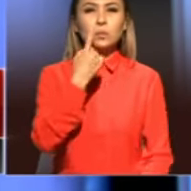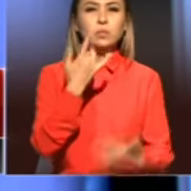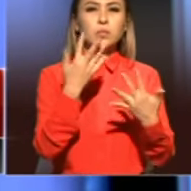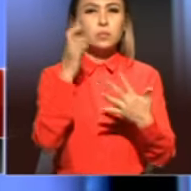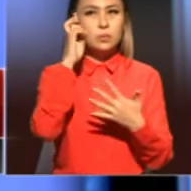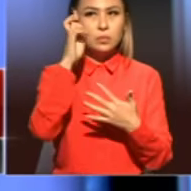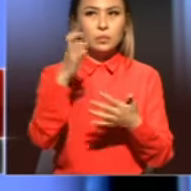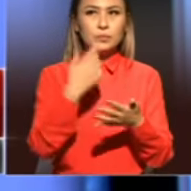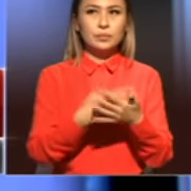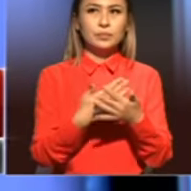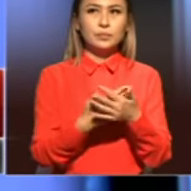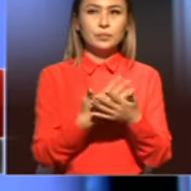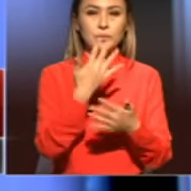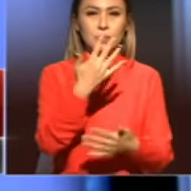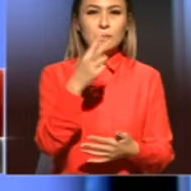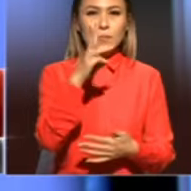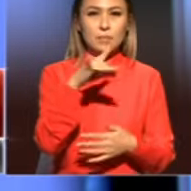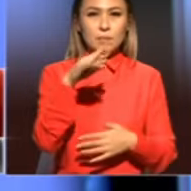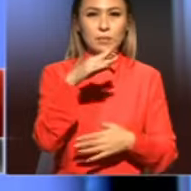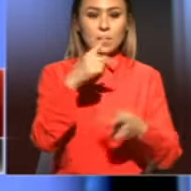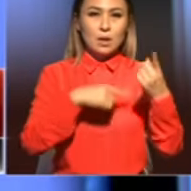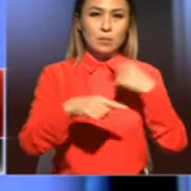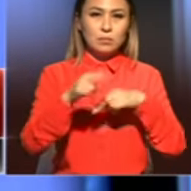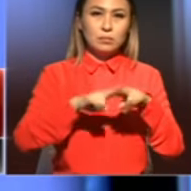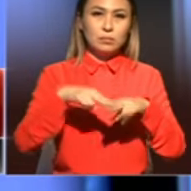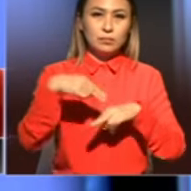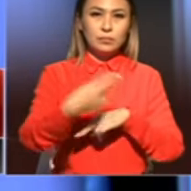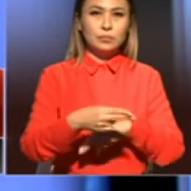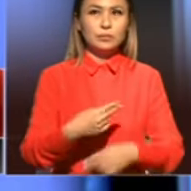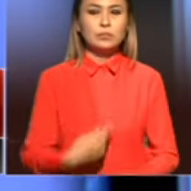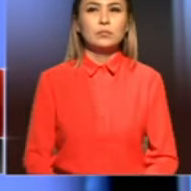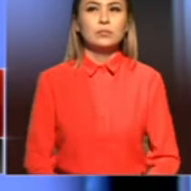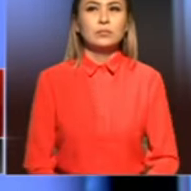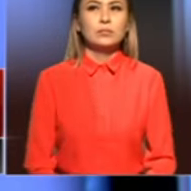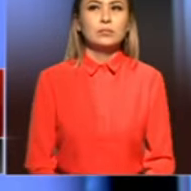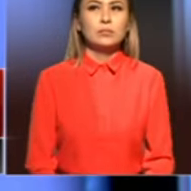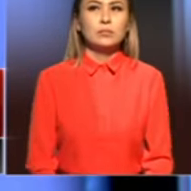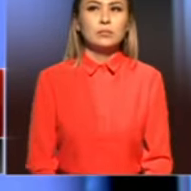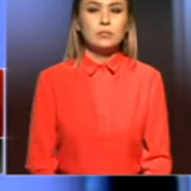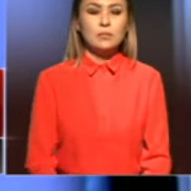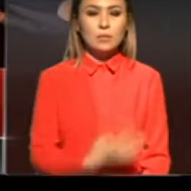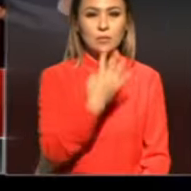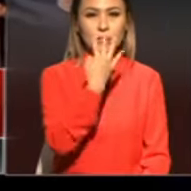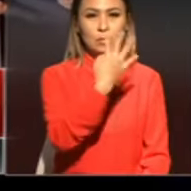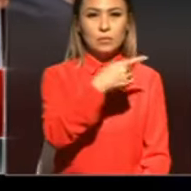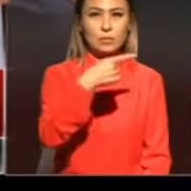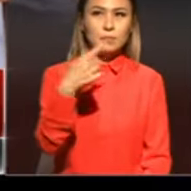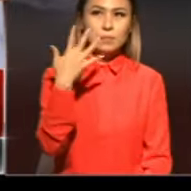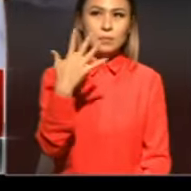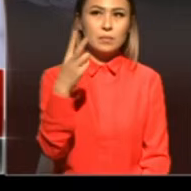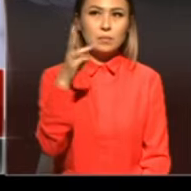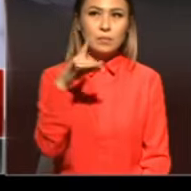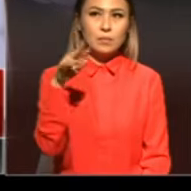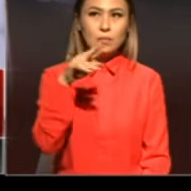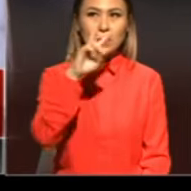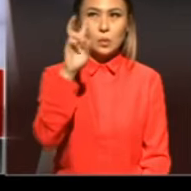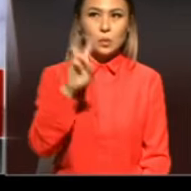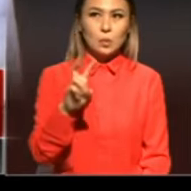кіреді? Бір 5 миллиардтың төңірегінде қайтарамыз ба? 5 миллиард. 4-5 миллиардтың төңірегінде қайтарамыз. Доллар ма бұл? Теңге.